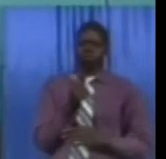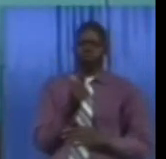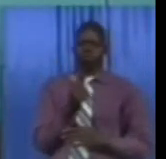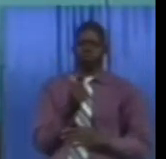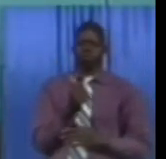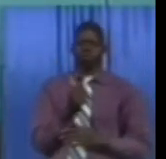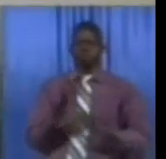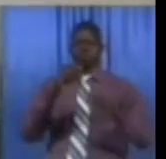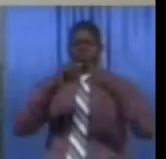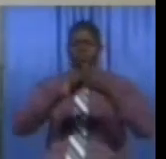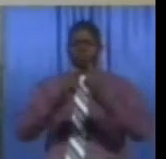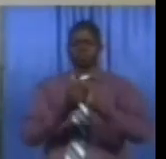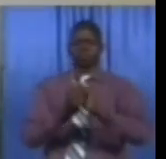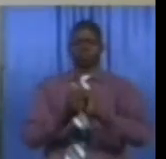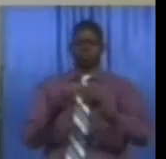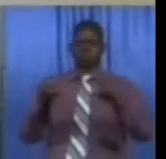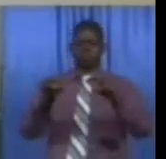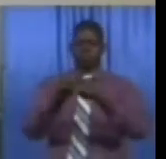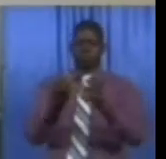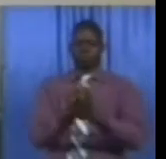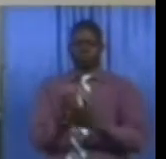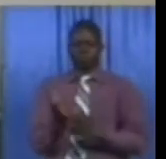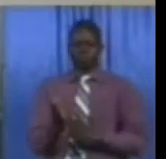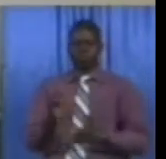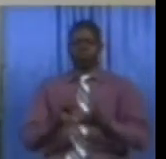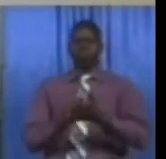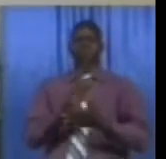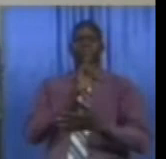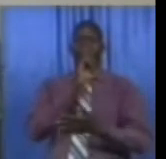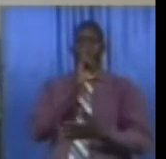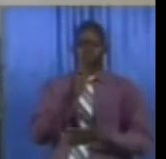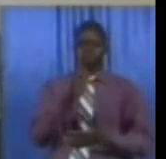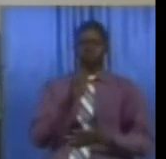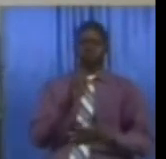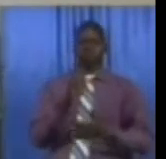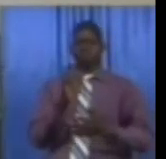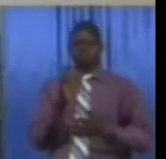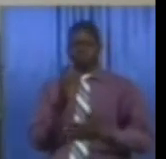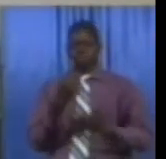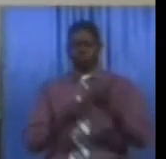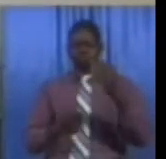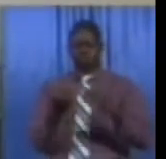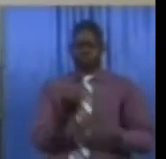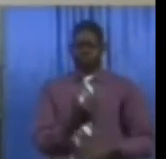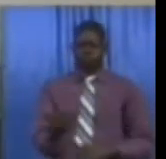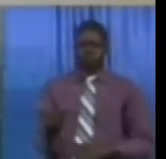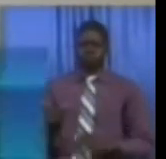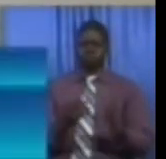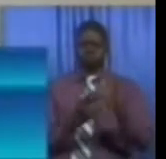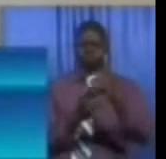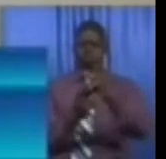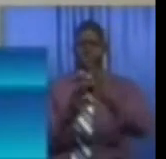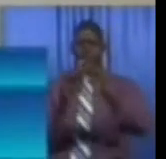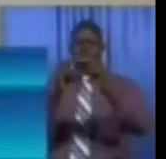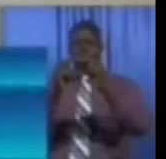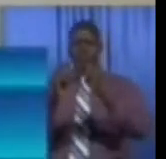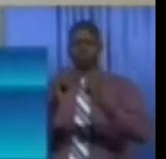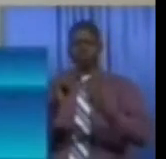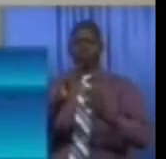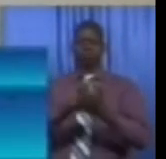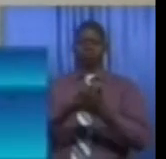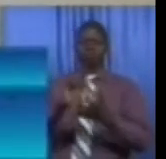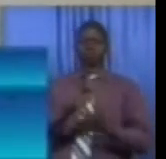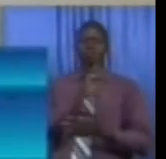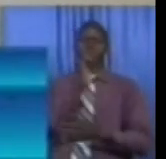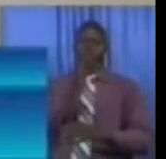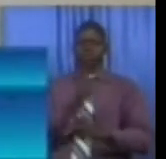un problème en soi, mais c'est l'acte posé au niveau de ce qui est prévu